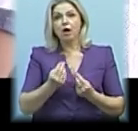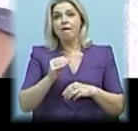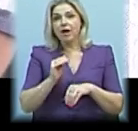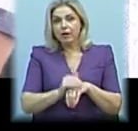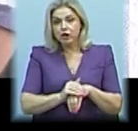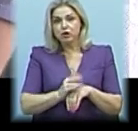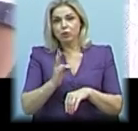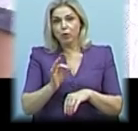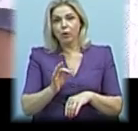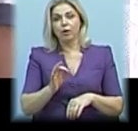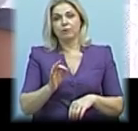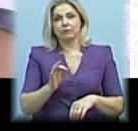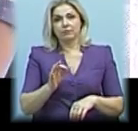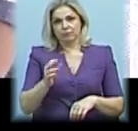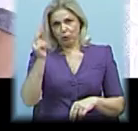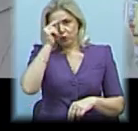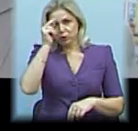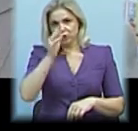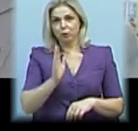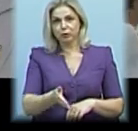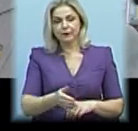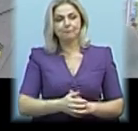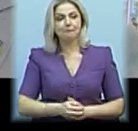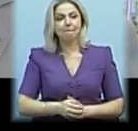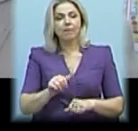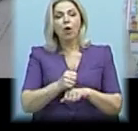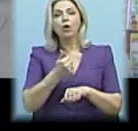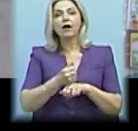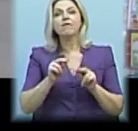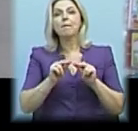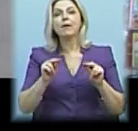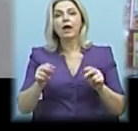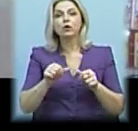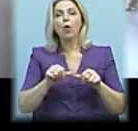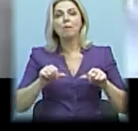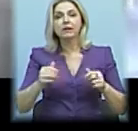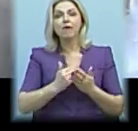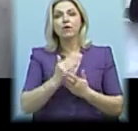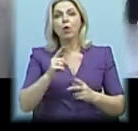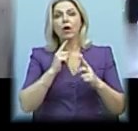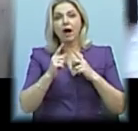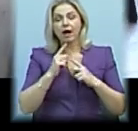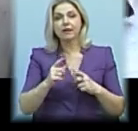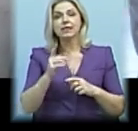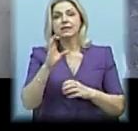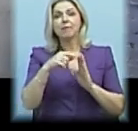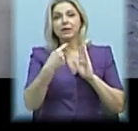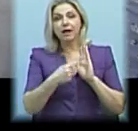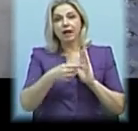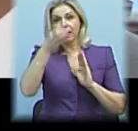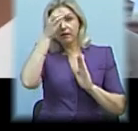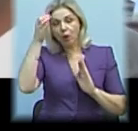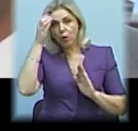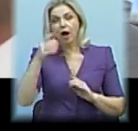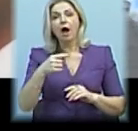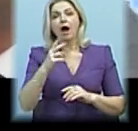фактично вчиться. Голова підкомітету Комітету Верховної Ради України з питань науки і освіти Тарас Кремінь розповів, що